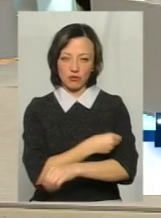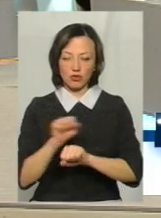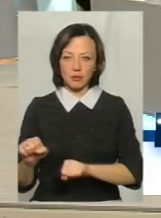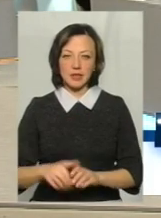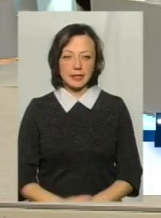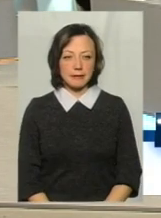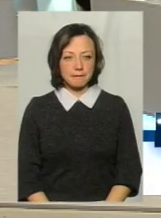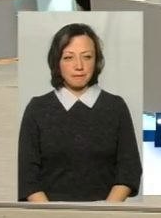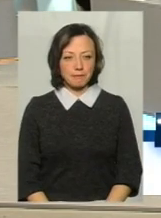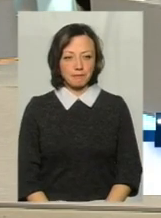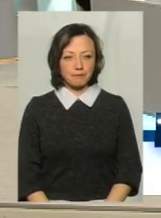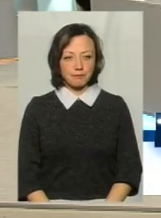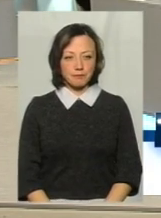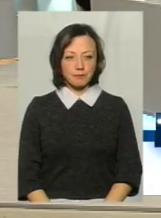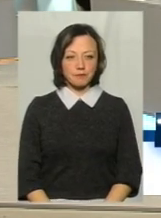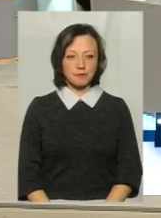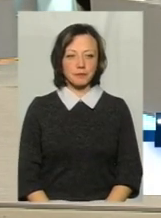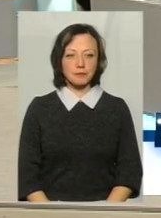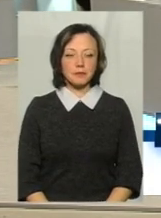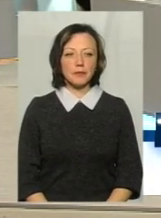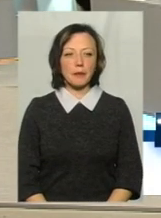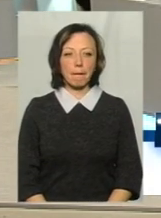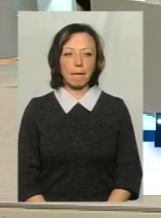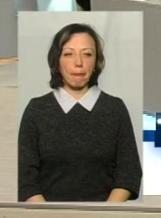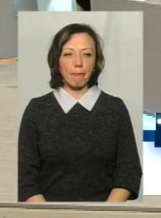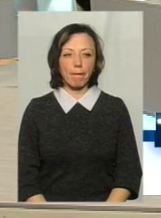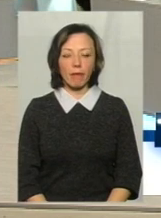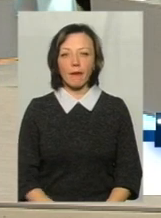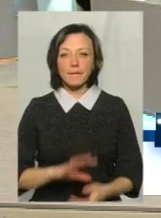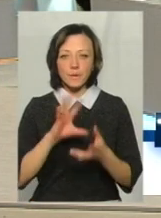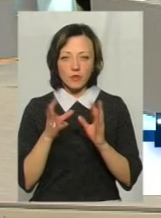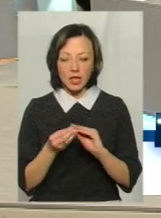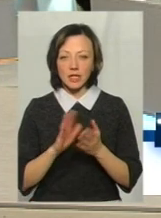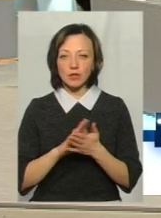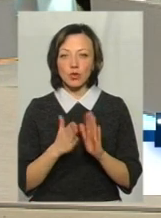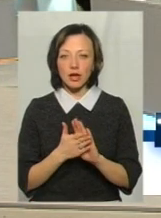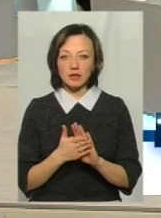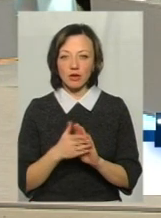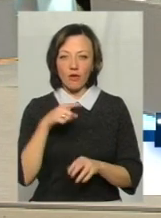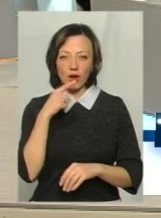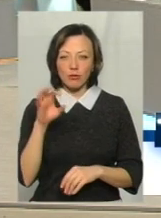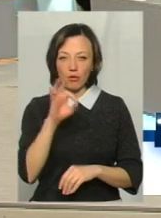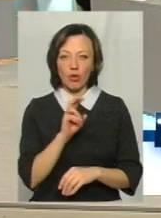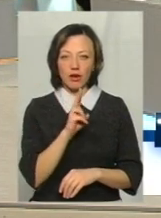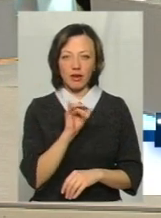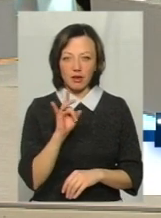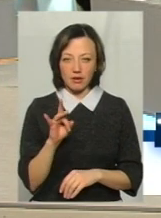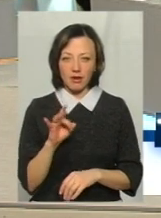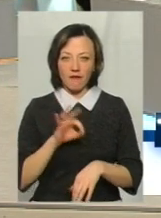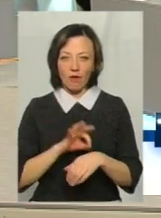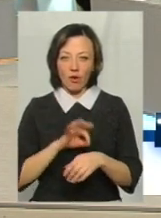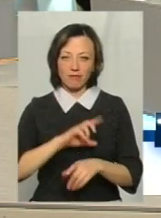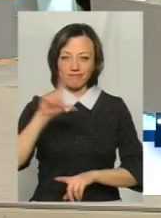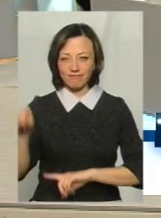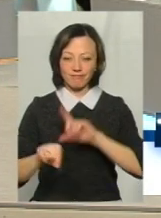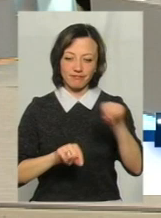взагалі ж, от ситуація, якщо знову ж таки повертаючись до корі, ситуація, як правило, як кажуть, це, ну, хворі мігрують, так? Тому що